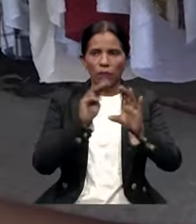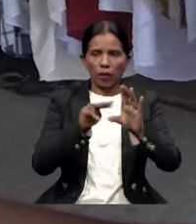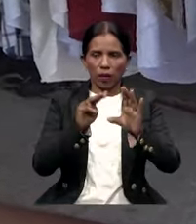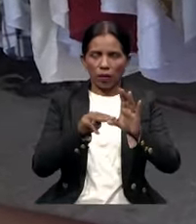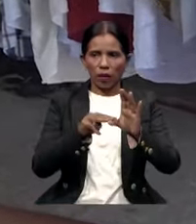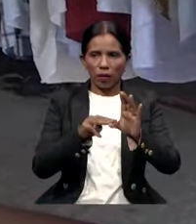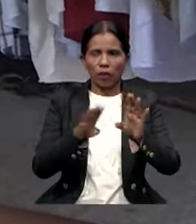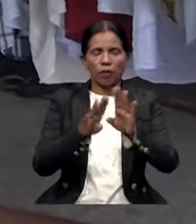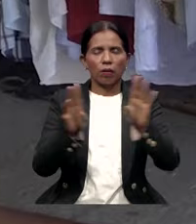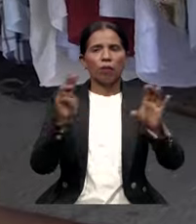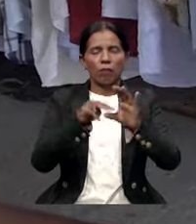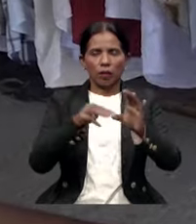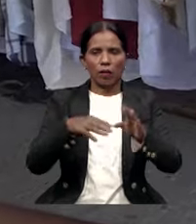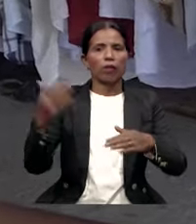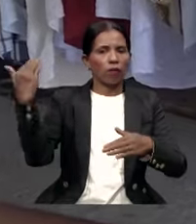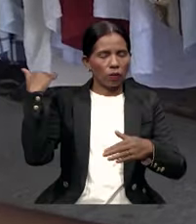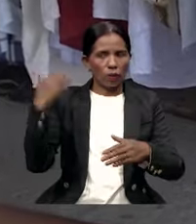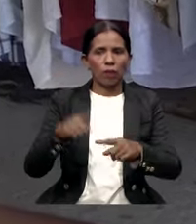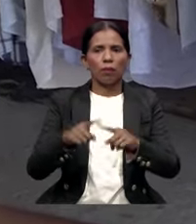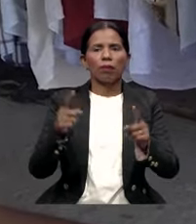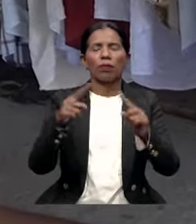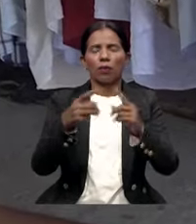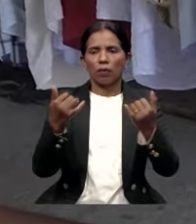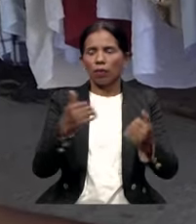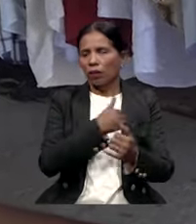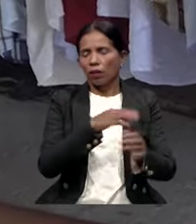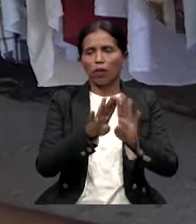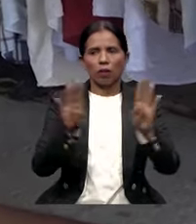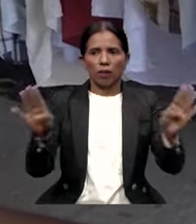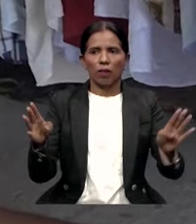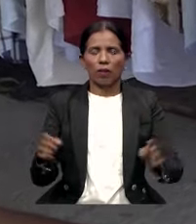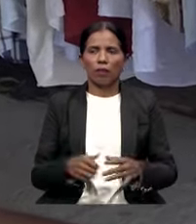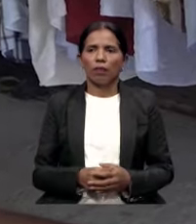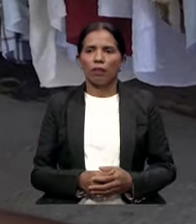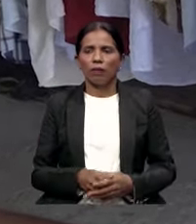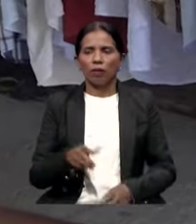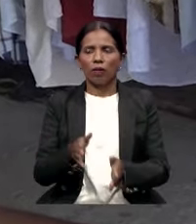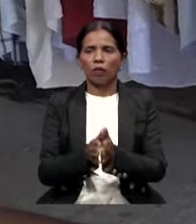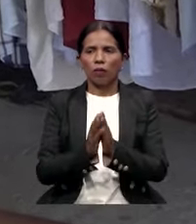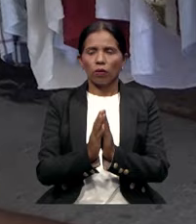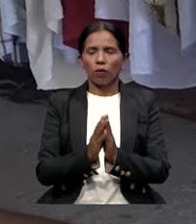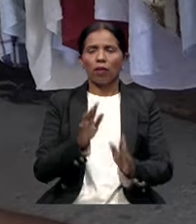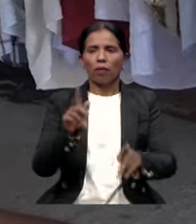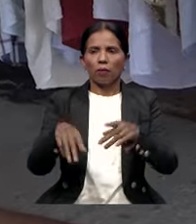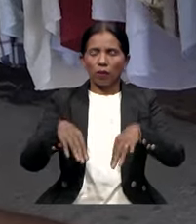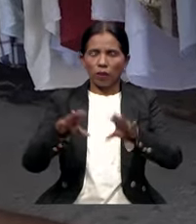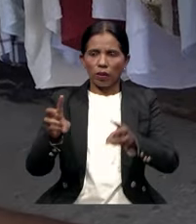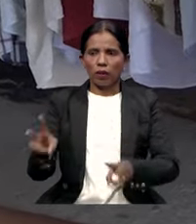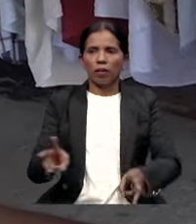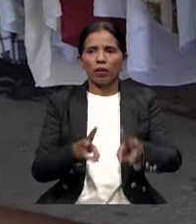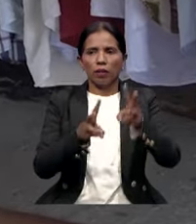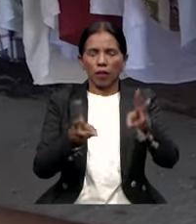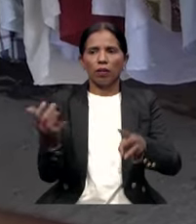guverno hat lokta merkado kotuk ne mas ta agor sira kloke loketia parhasa kusuba besire ide fai he strade iwi